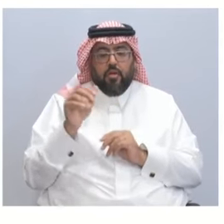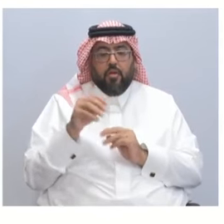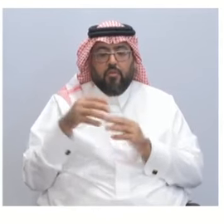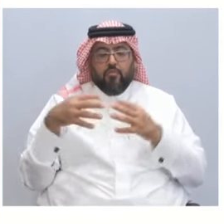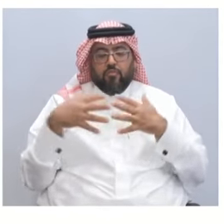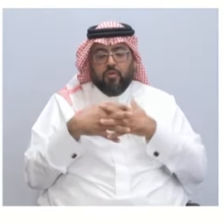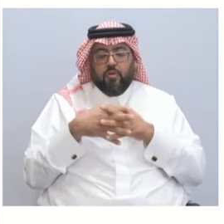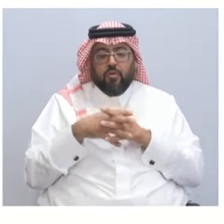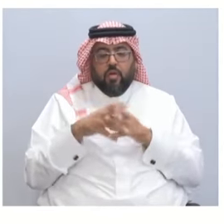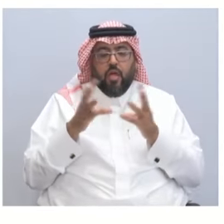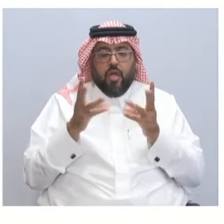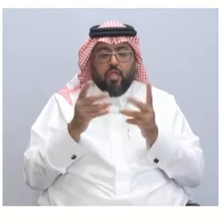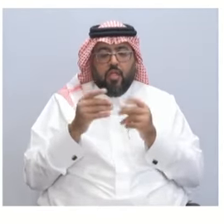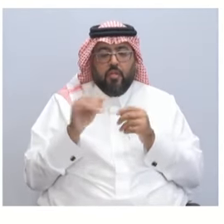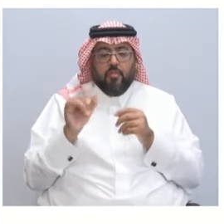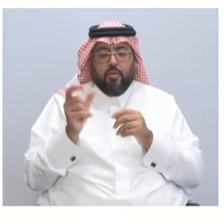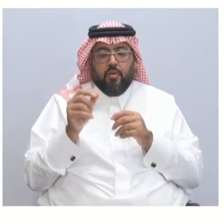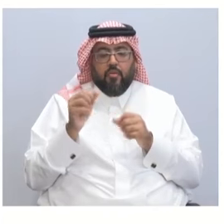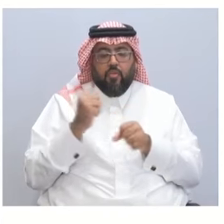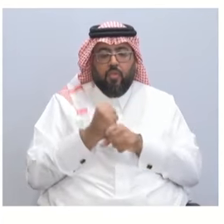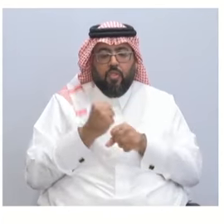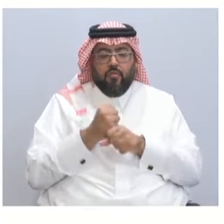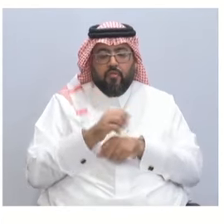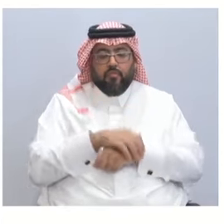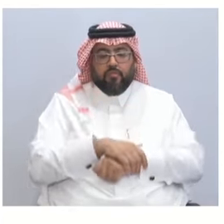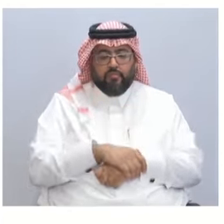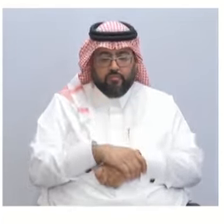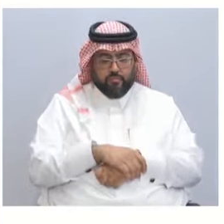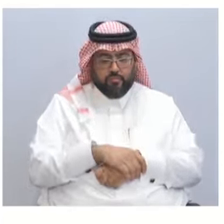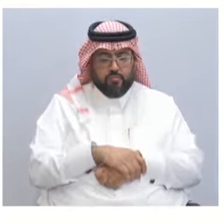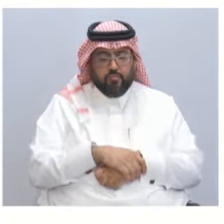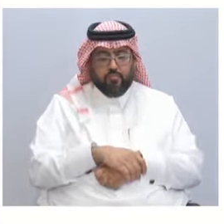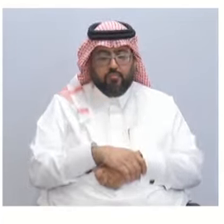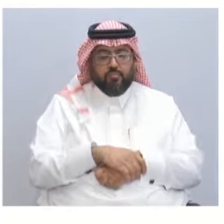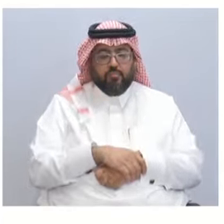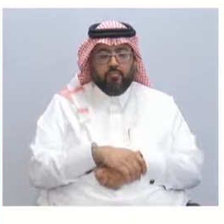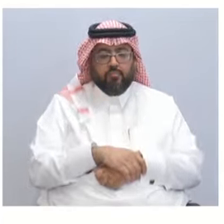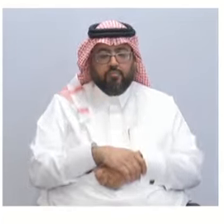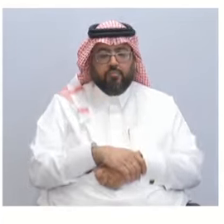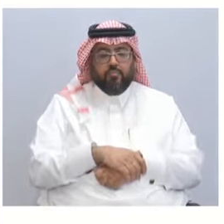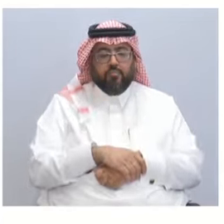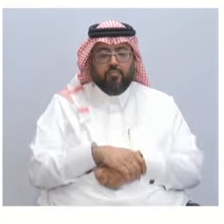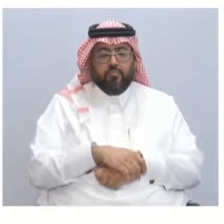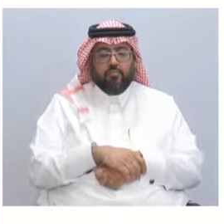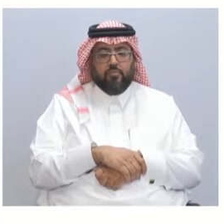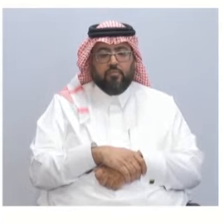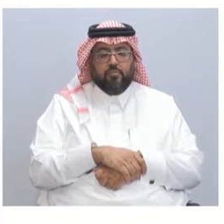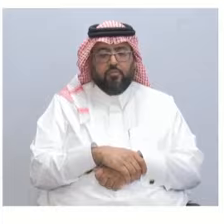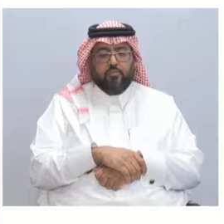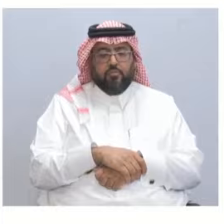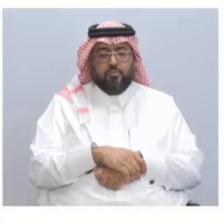مساعدون وعدد من الموظفين وعدد من الموظفين هذه